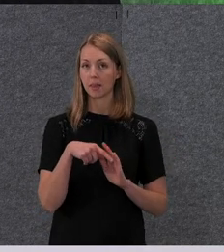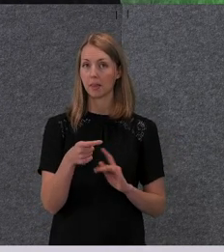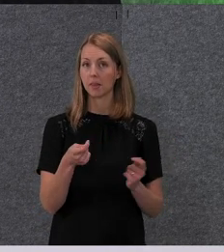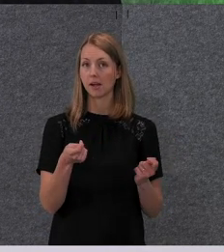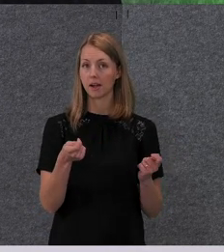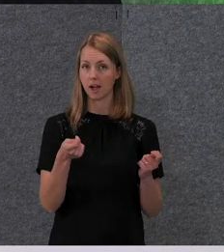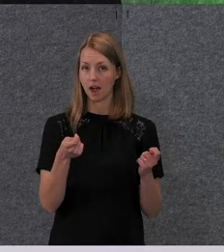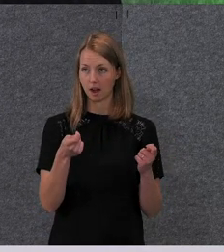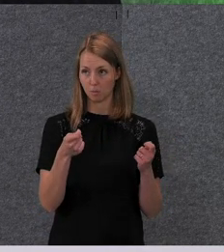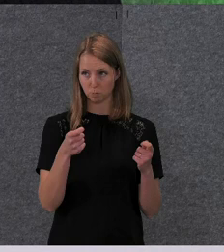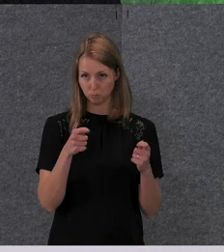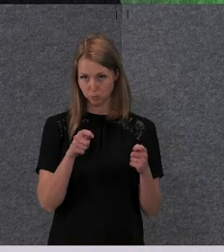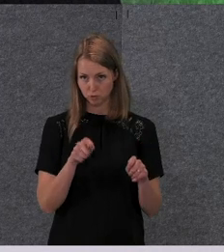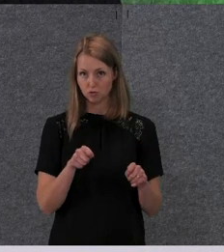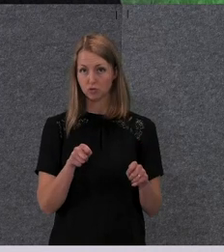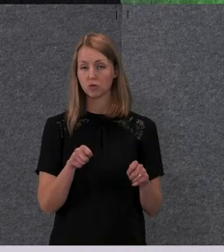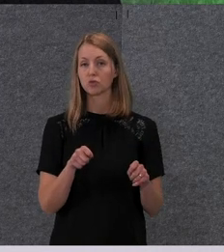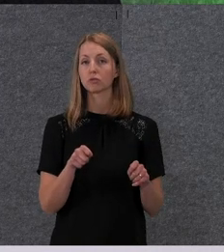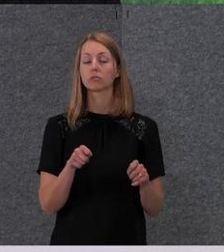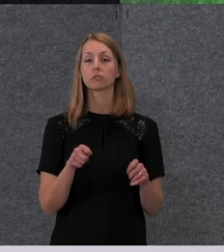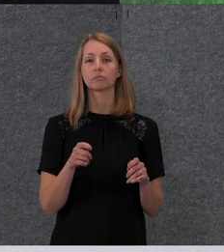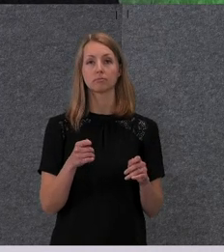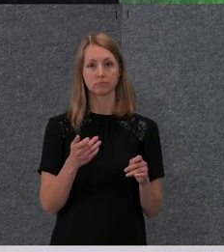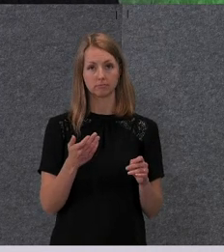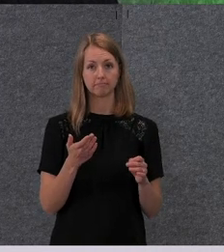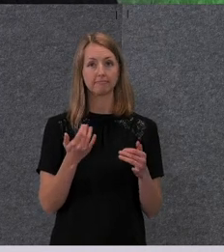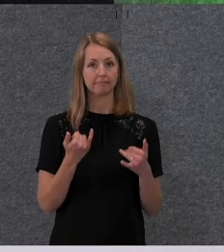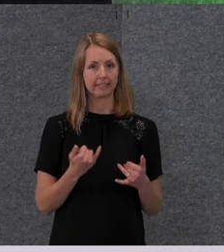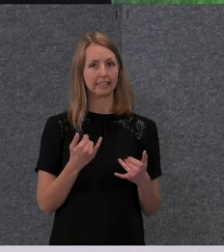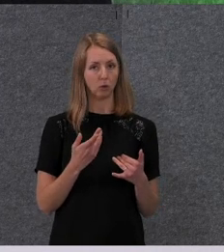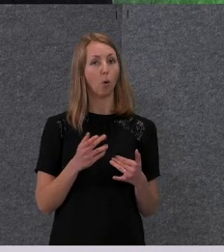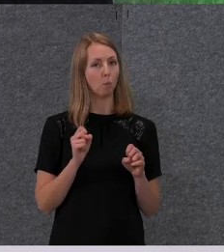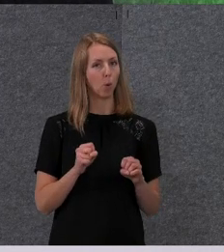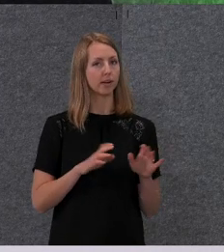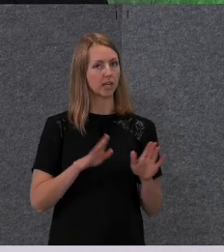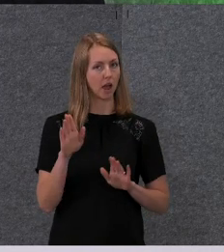jetzt die Möglichkeit abzustimmen, ihr habt sie auch noch ganz kurz.